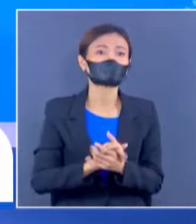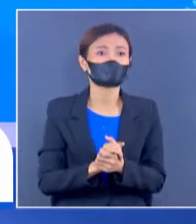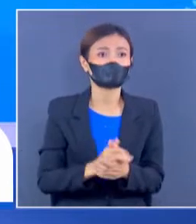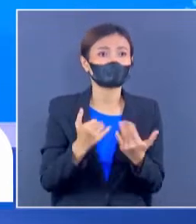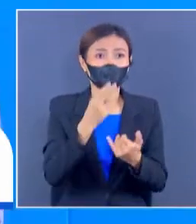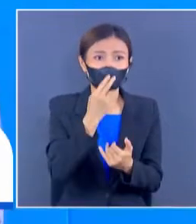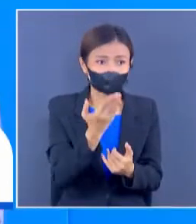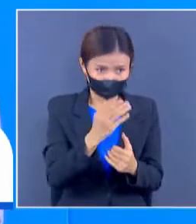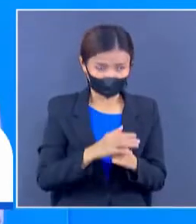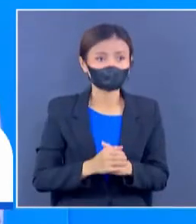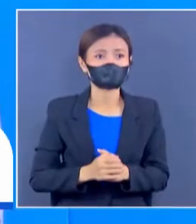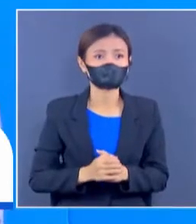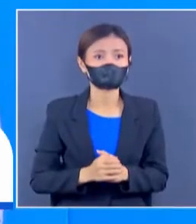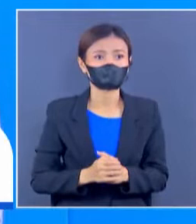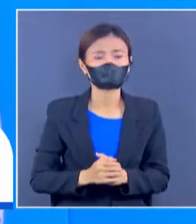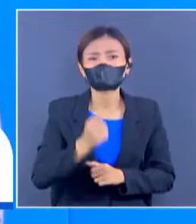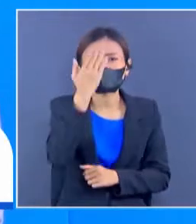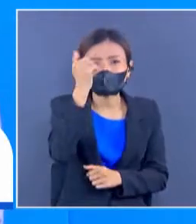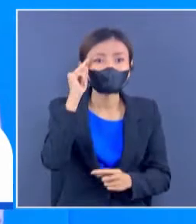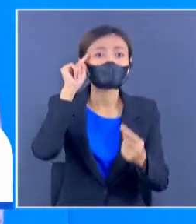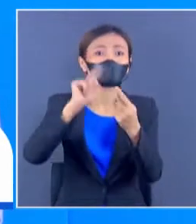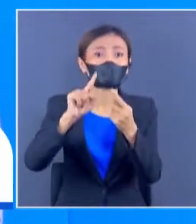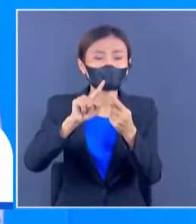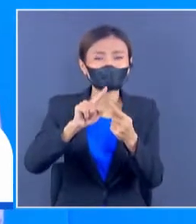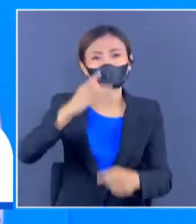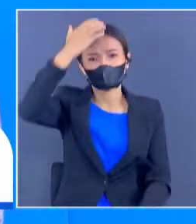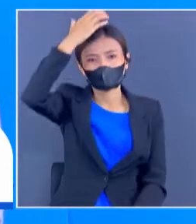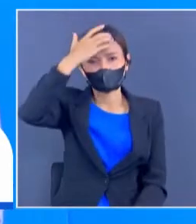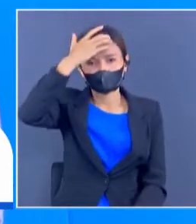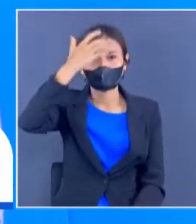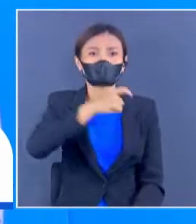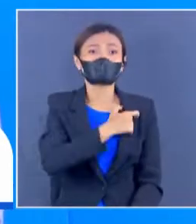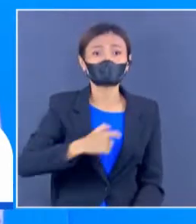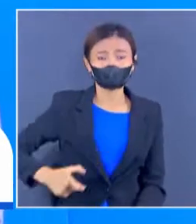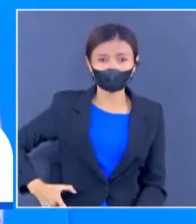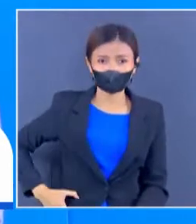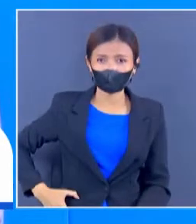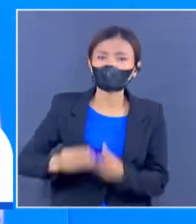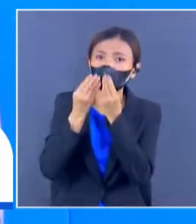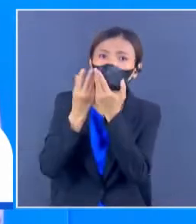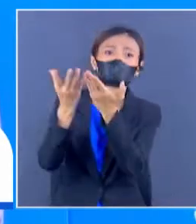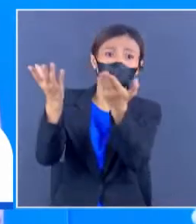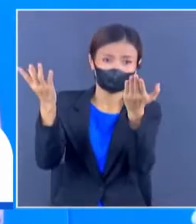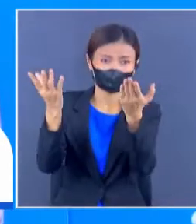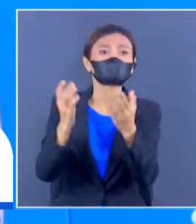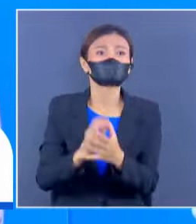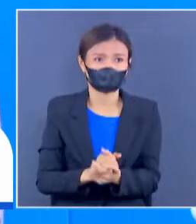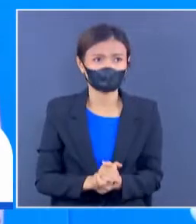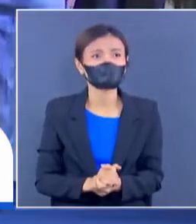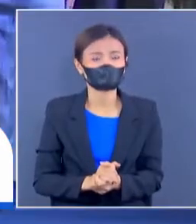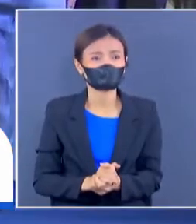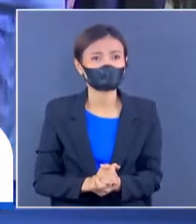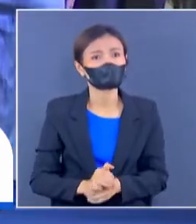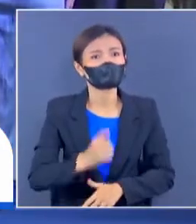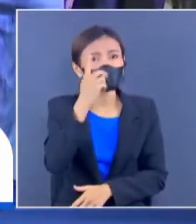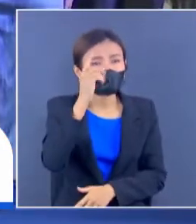ชาอย่างยั่งยืนเพื่อเฉลิมพระเกียรติสมเด็จพระนางเจ้าสิริกิติ์พระบรมราชินีนาถพระบรมราชชนนีพันปีหลวงที่มีต่อ